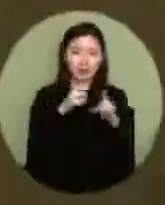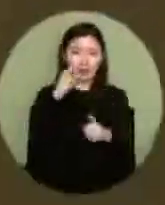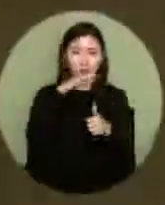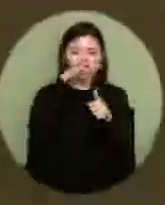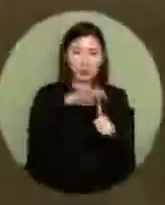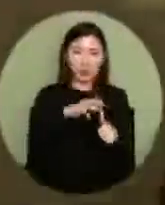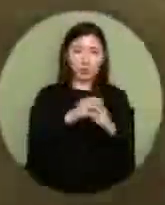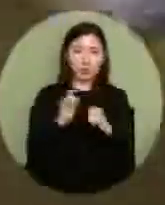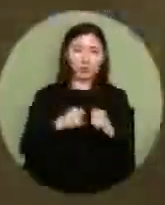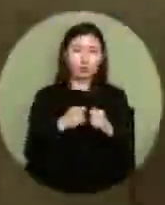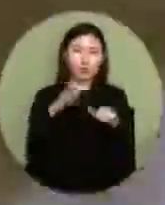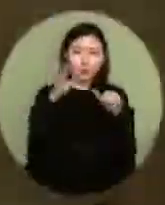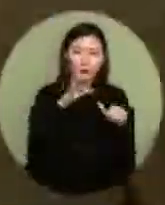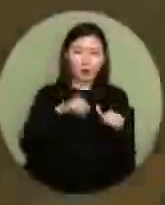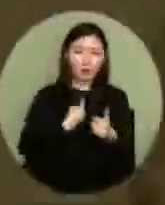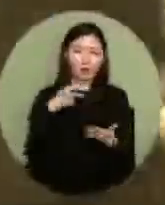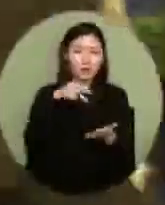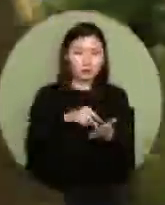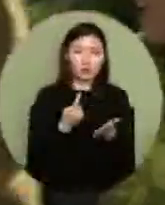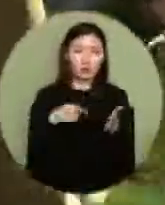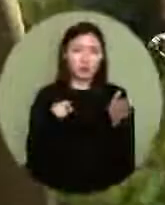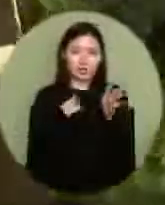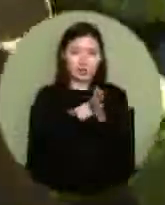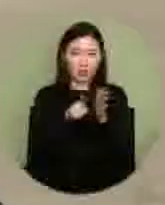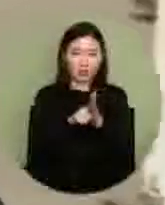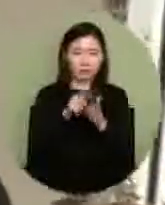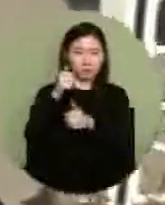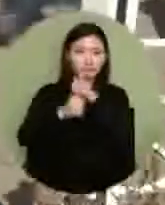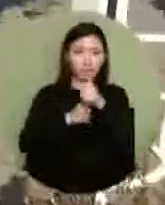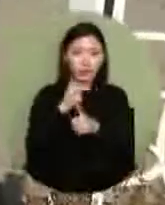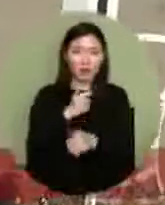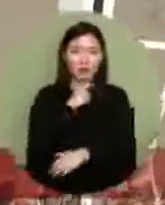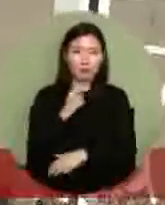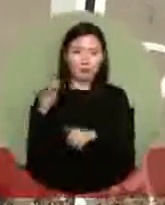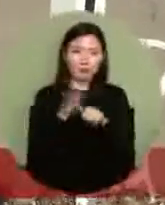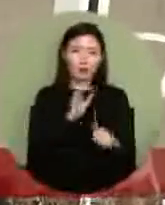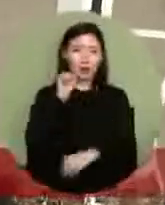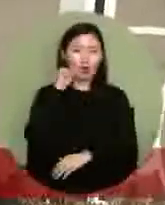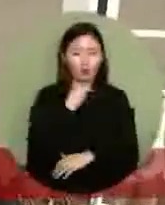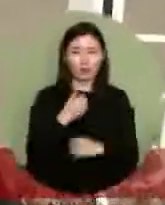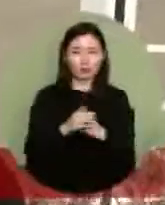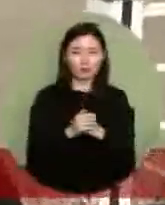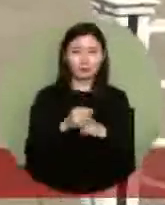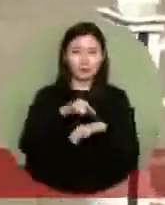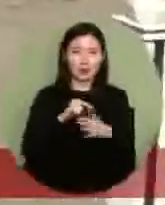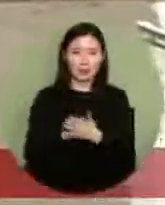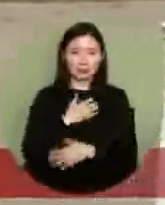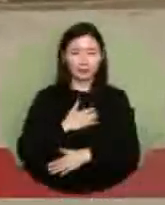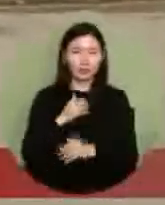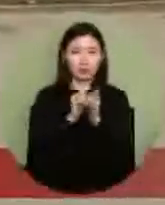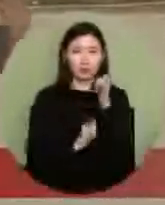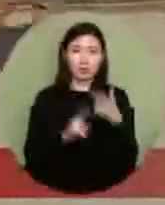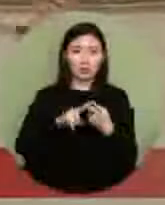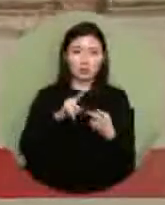총검도 독립을 향한 선조들의 염원을 꺾기 어렵습니다. 그냥 좀 가슴이 뭉클했어요. 역사에 대해서 좀